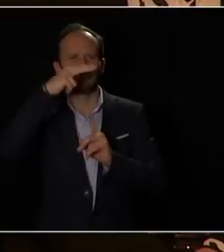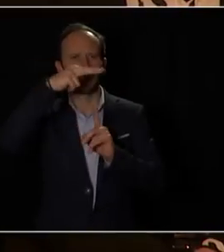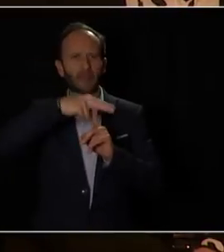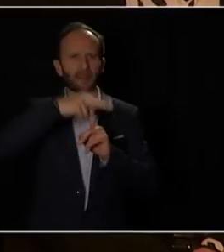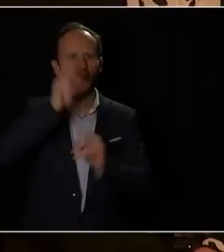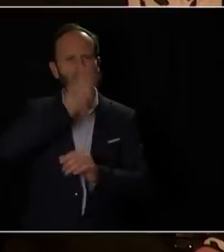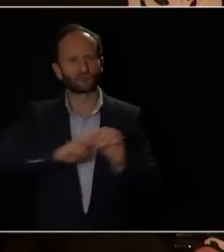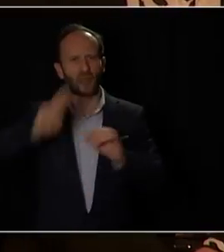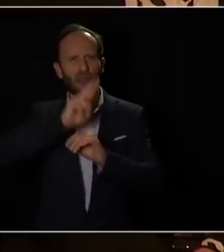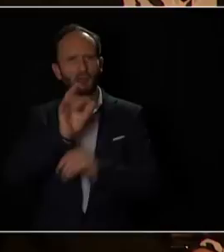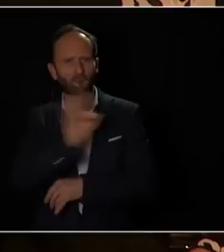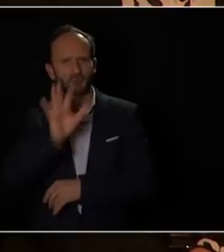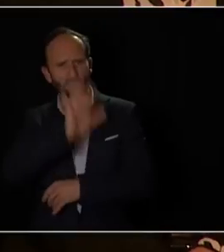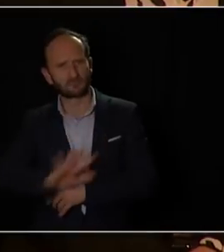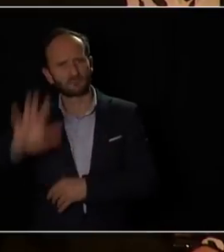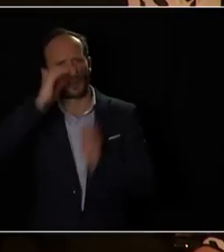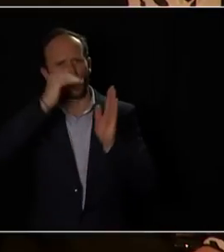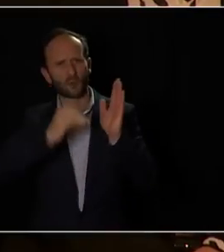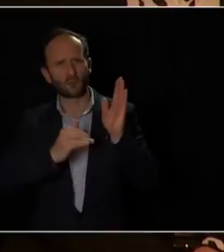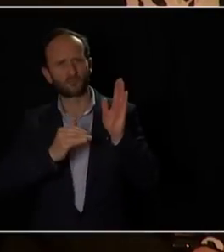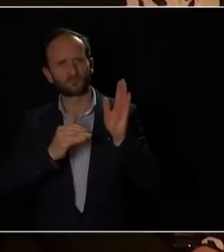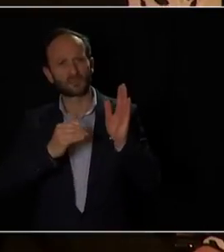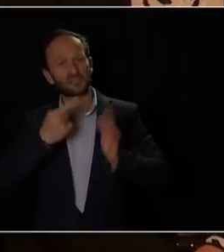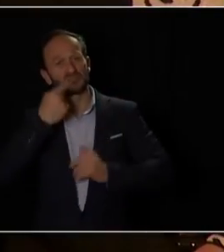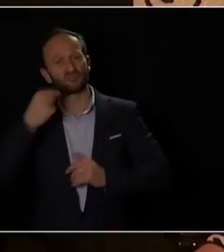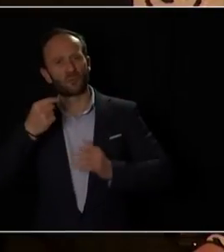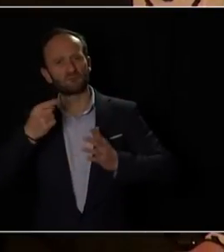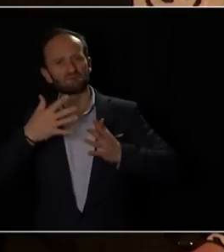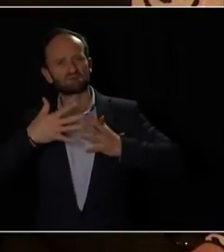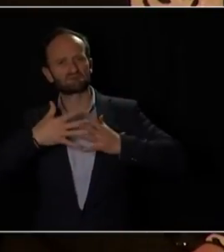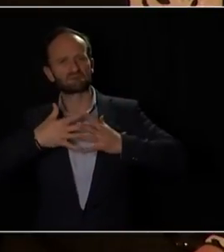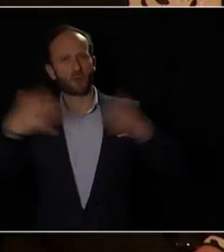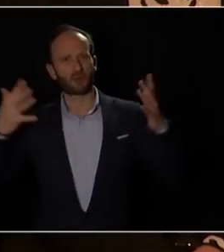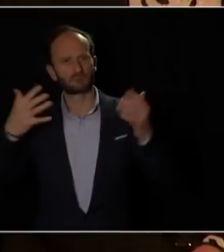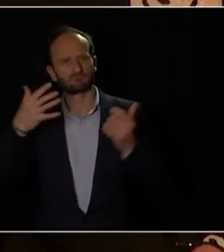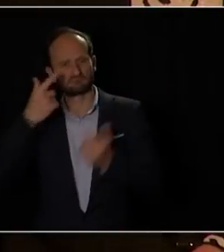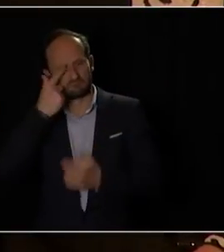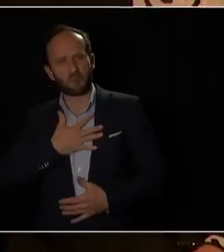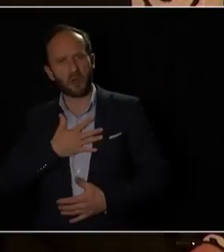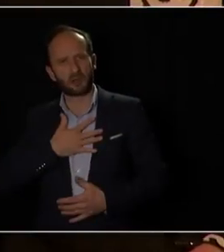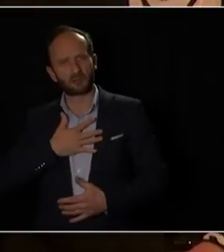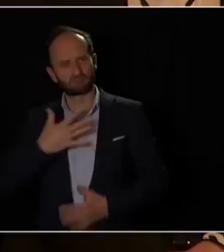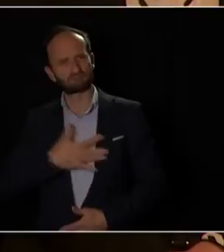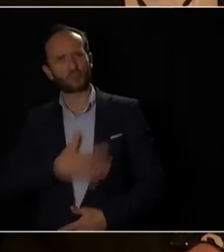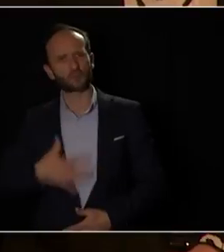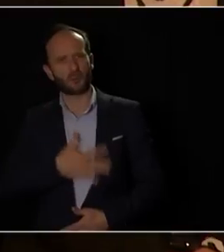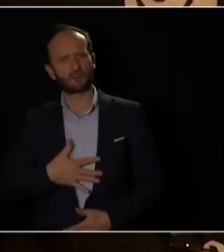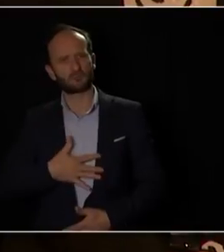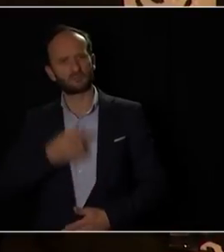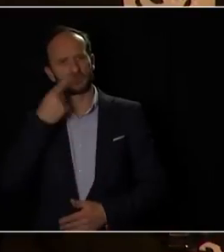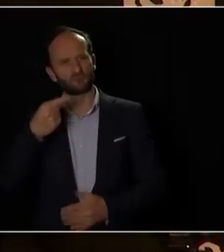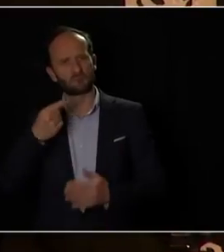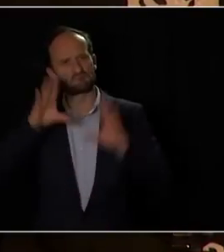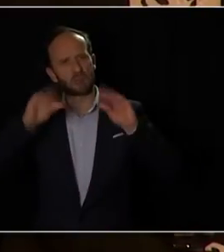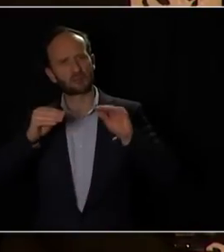françaises. Dijon a tout d'une grande. C'est pour moi, c'est pour nous, une grande satisfaction. Je l'avais